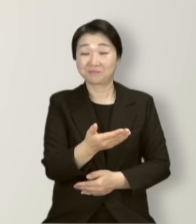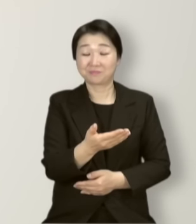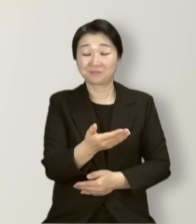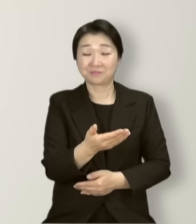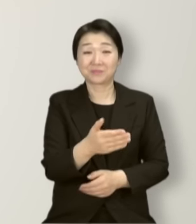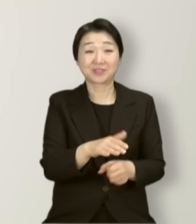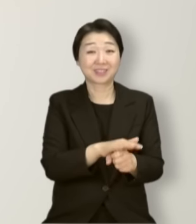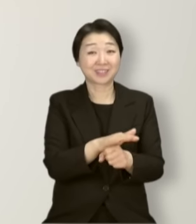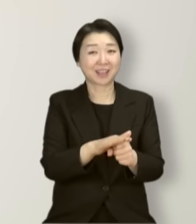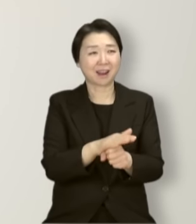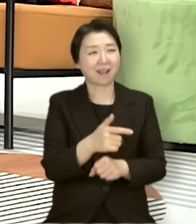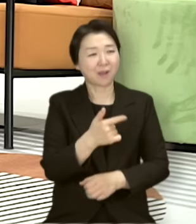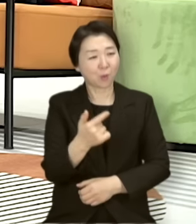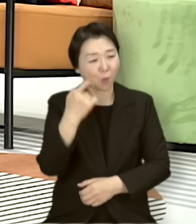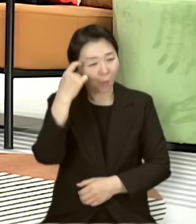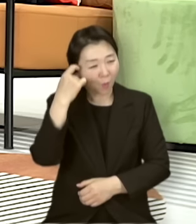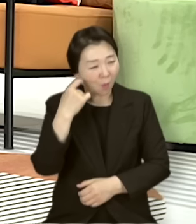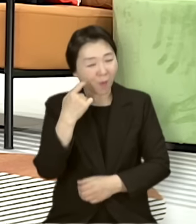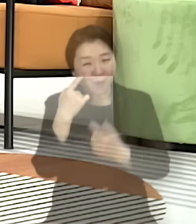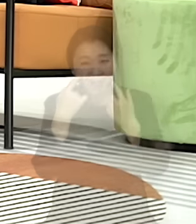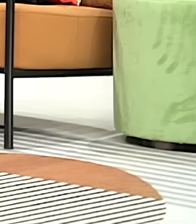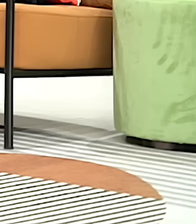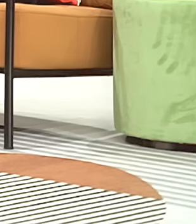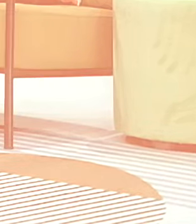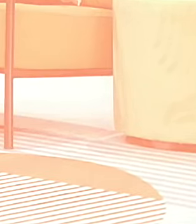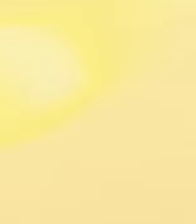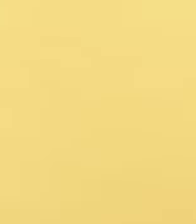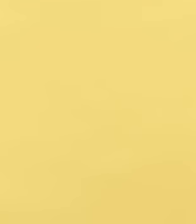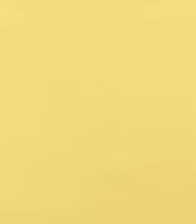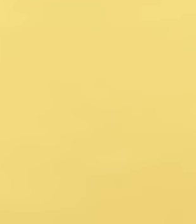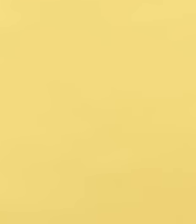사랑하고 있구나가 막 느껴집니다. 예, 저도 항상 감사하고 있습니다. 네.